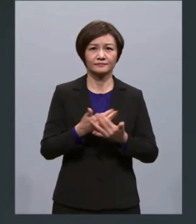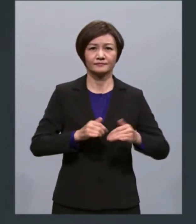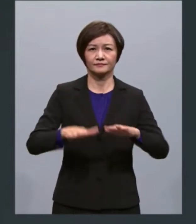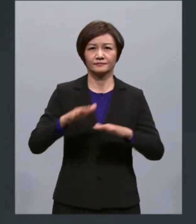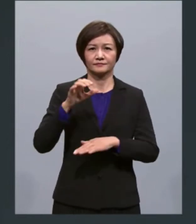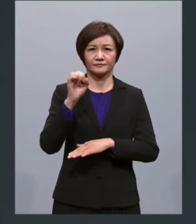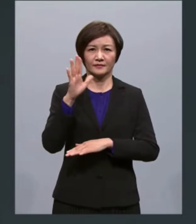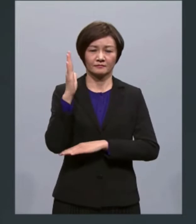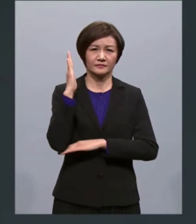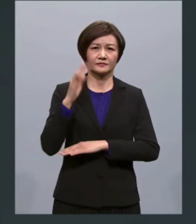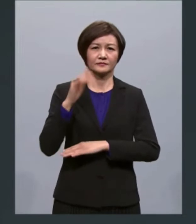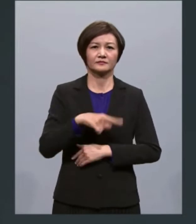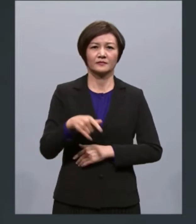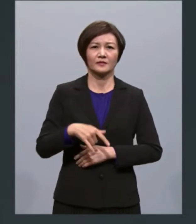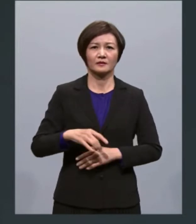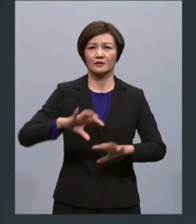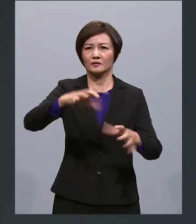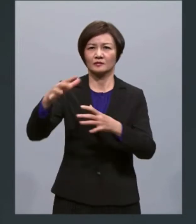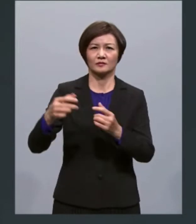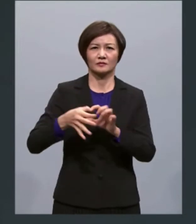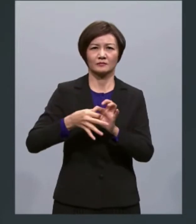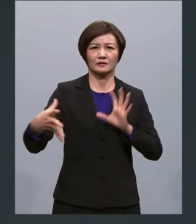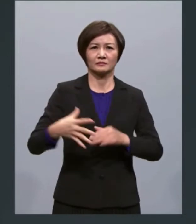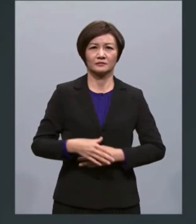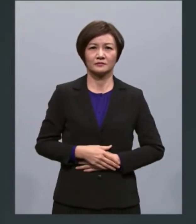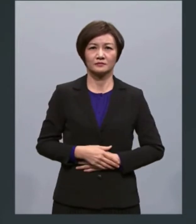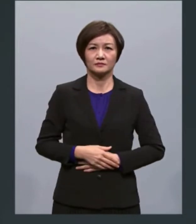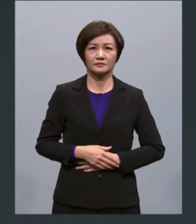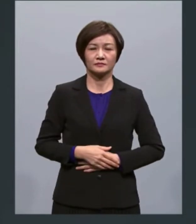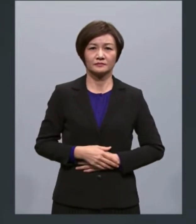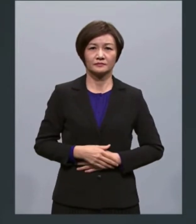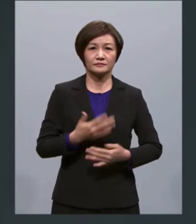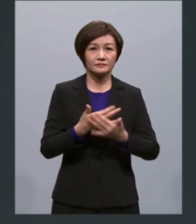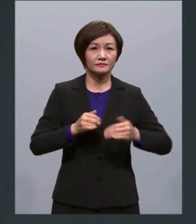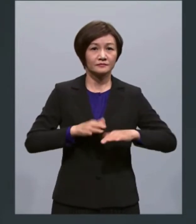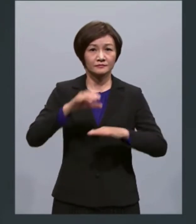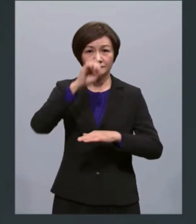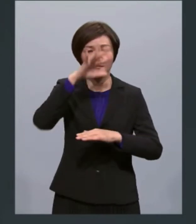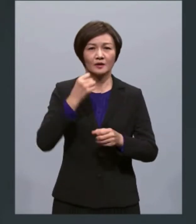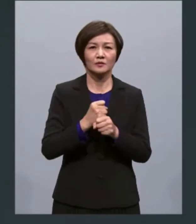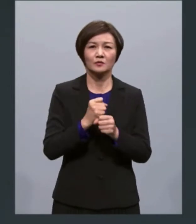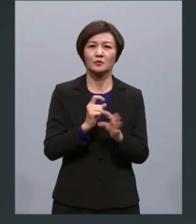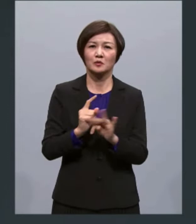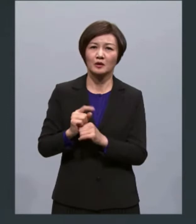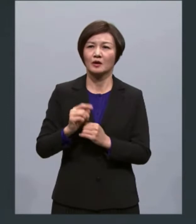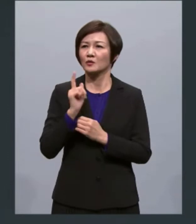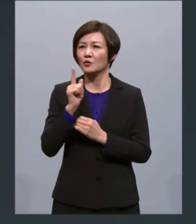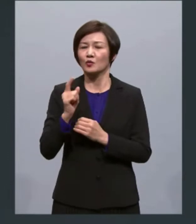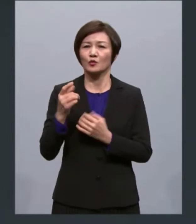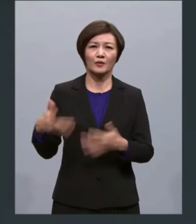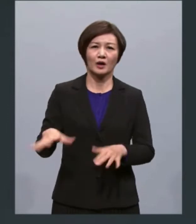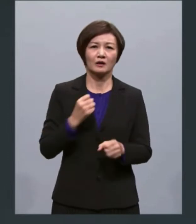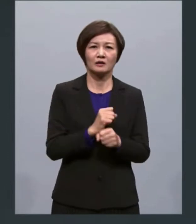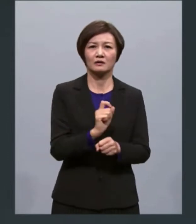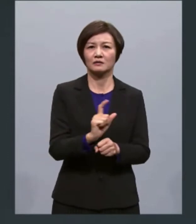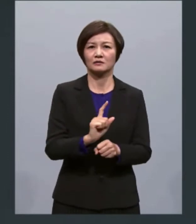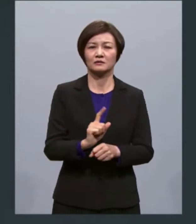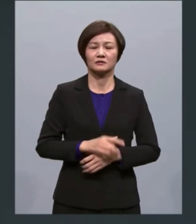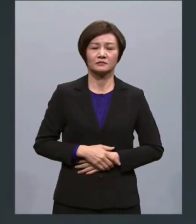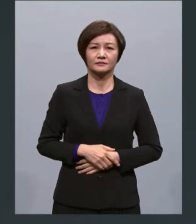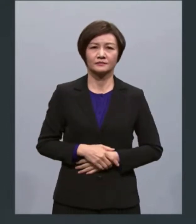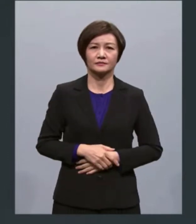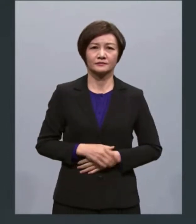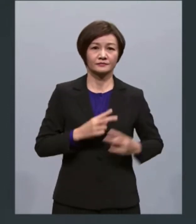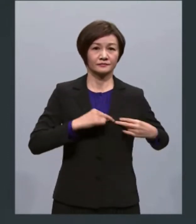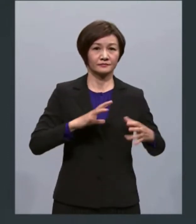政府却好像与全世界脱节。民进党说的很多，做的很少。蔡英文总统承诺